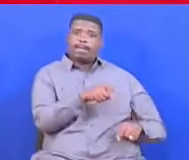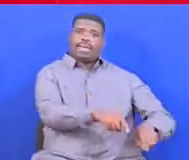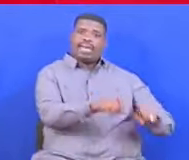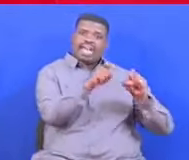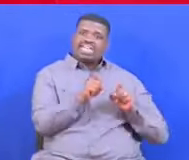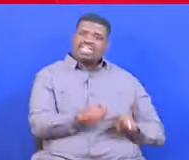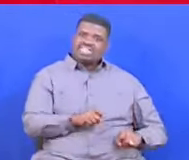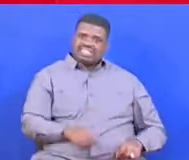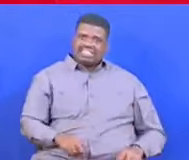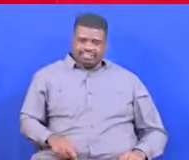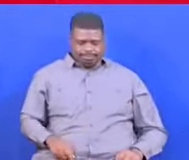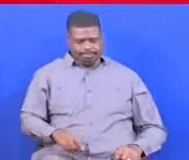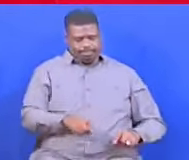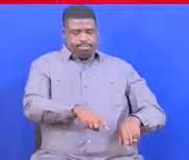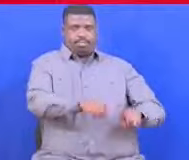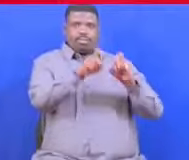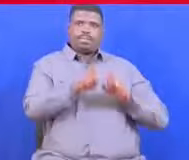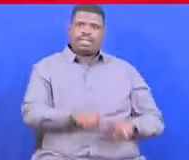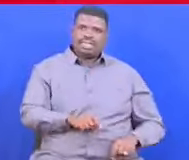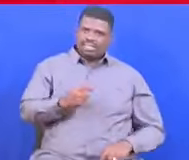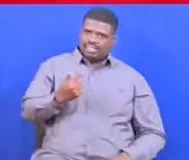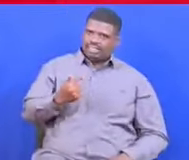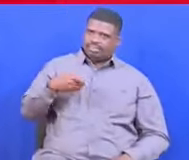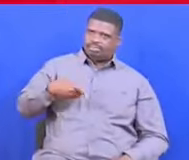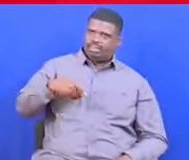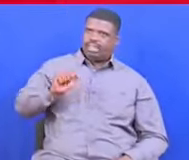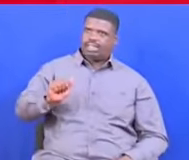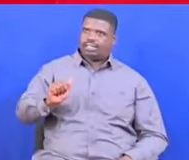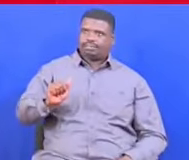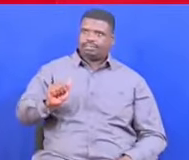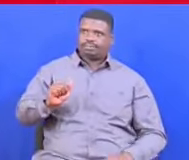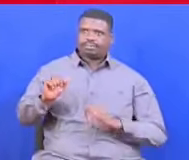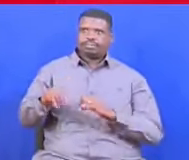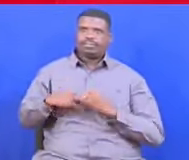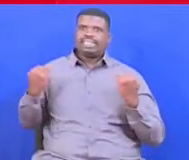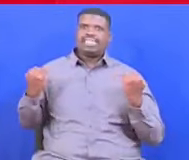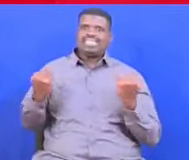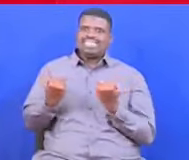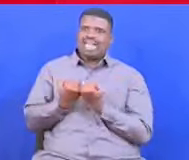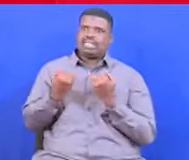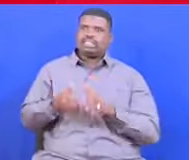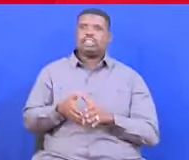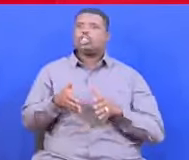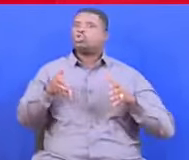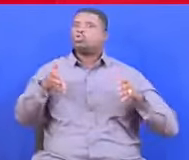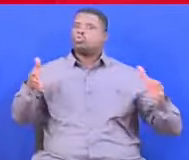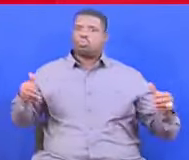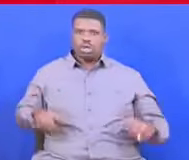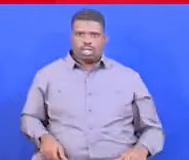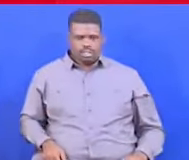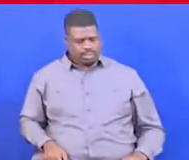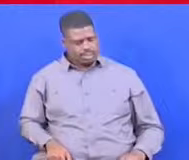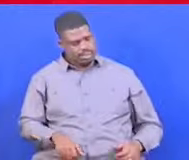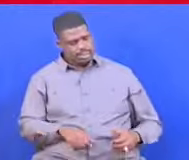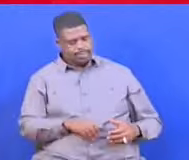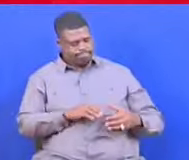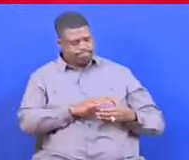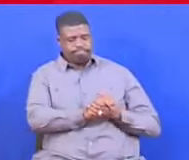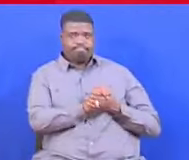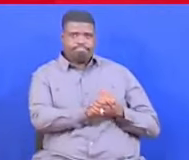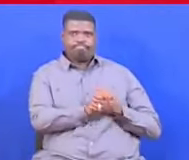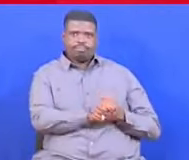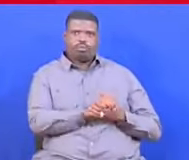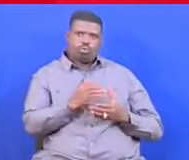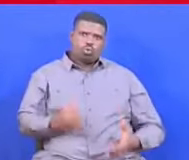bandari. TPA ni taasisi kubwa na imeingia ubia na uwekezaji na TPA na